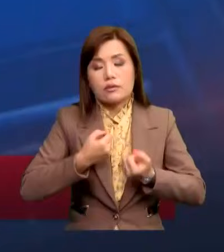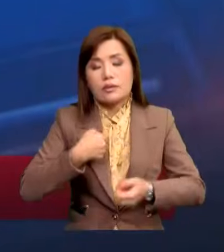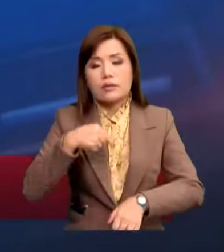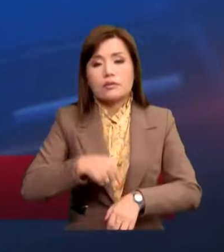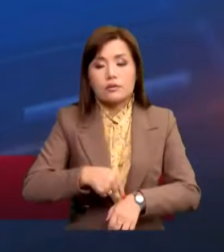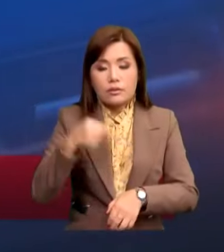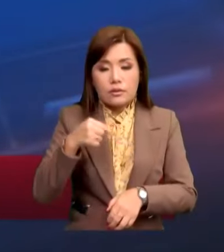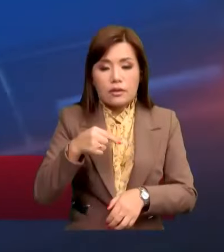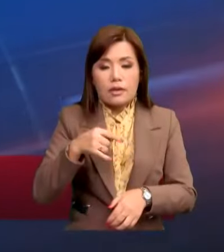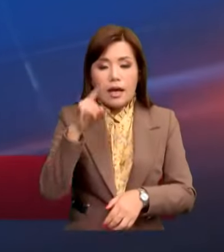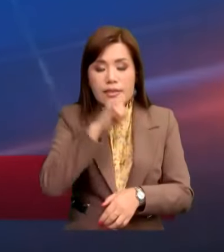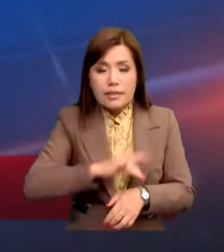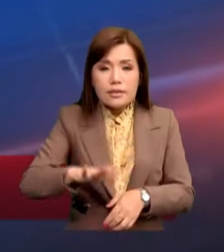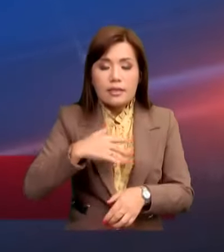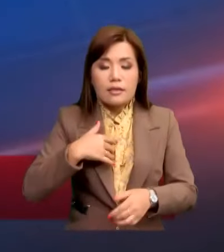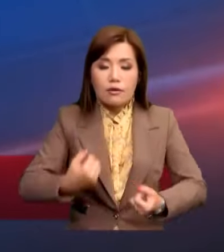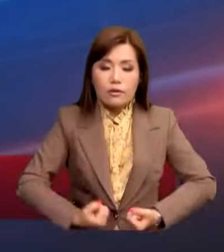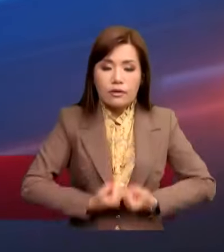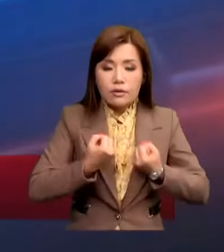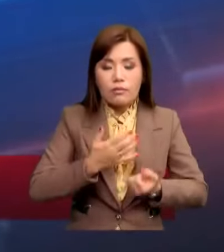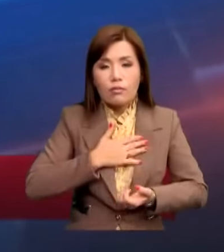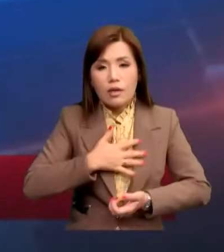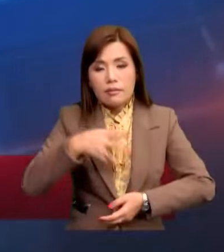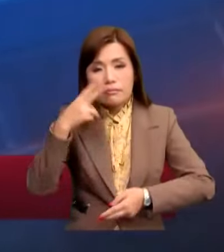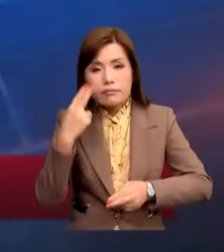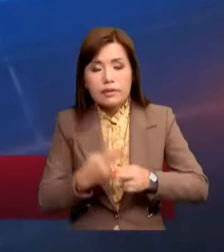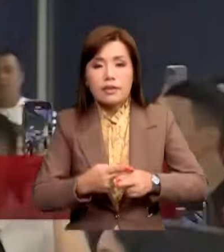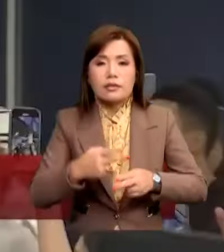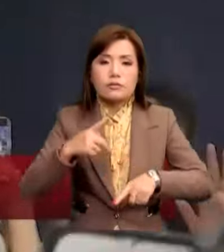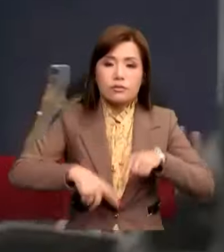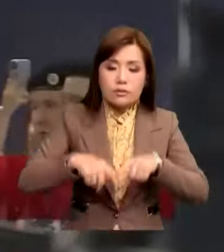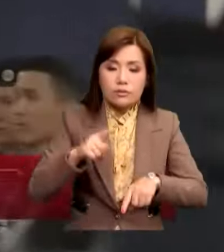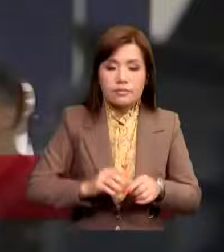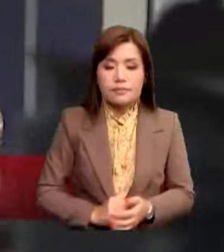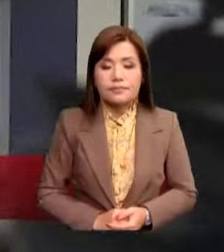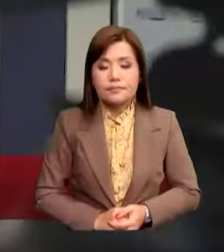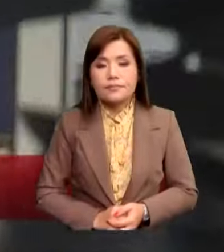жатыр. Қазақстанның қолдауы өзімнің бауырларым, туыстарым.